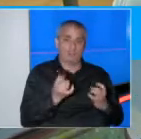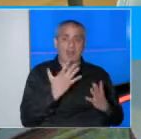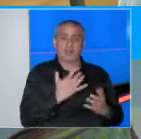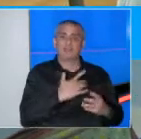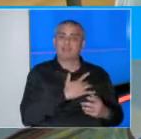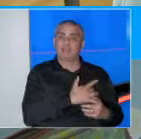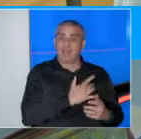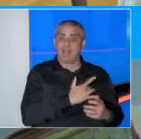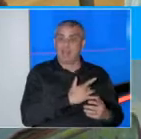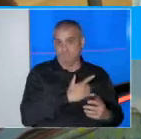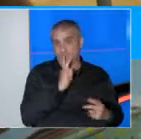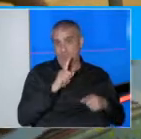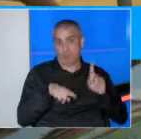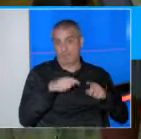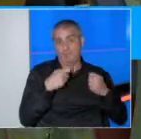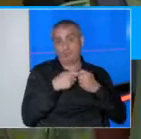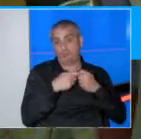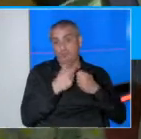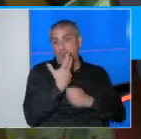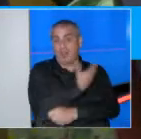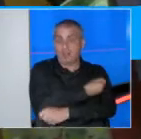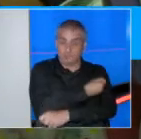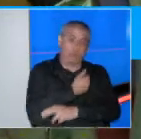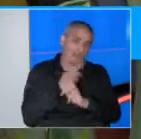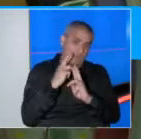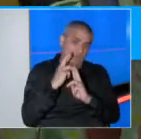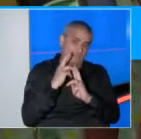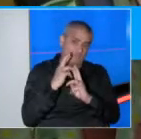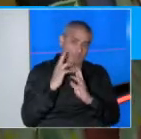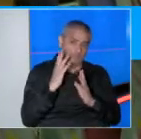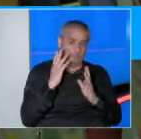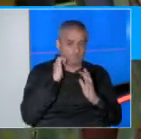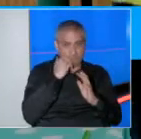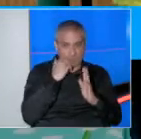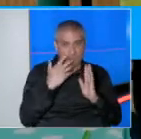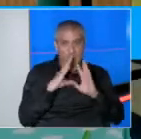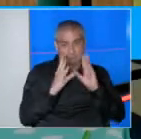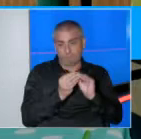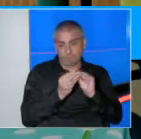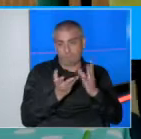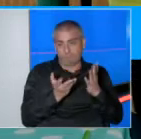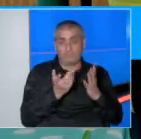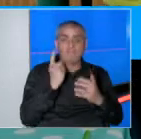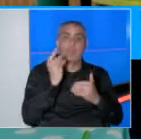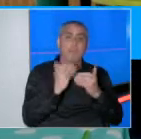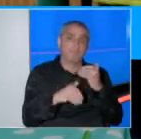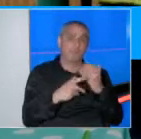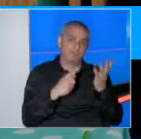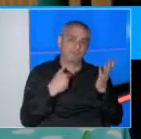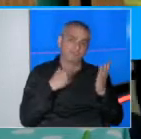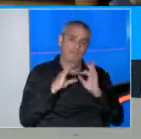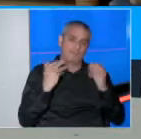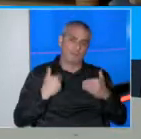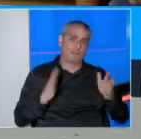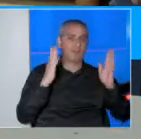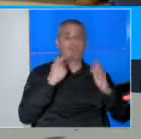דלקת בשריר הלב, שיכול להיות שקשורה לחיסון, אני מקווה שזה יסוכם מחר, ובסופו של דבר נצא